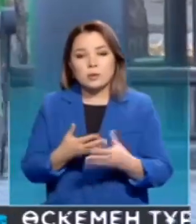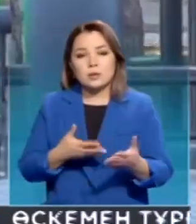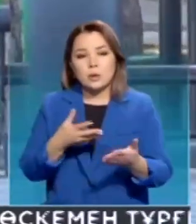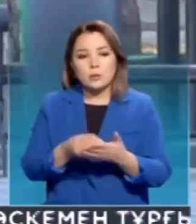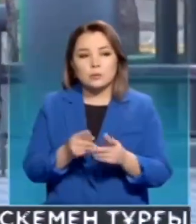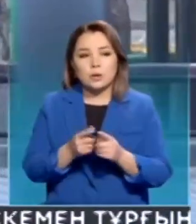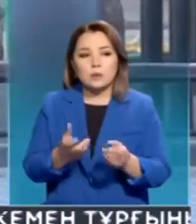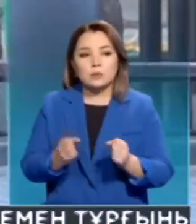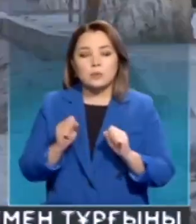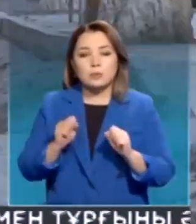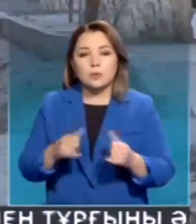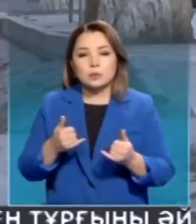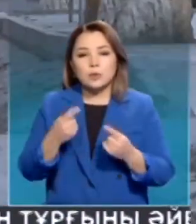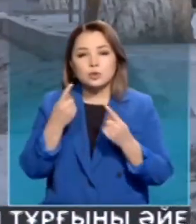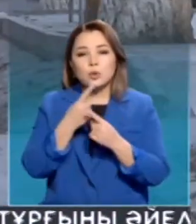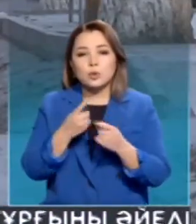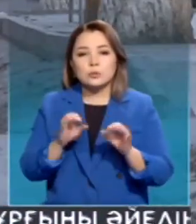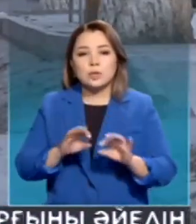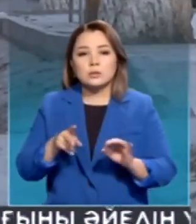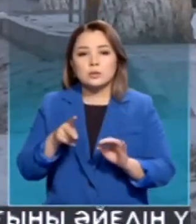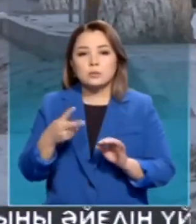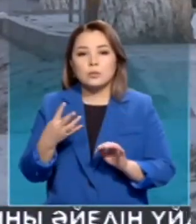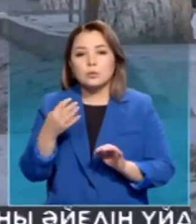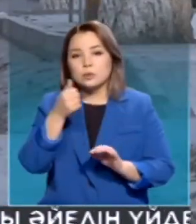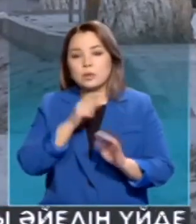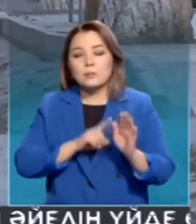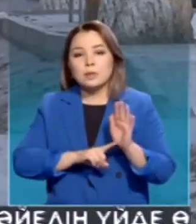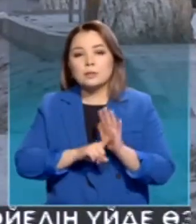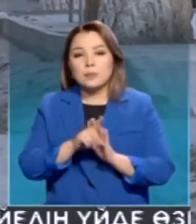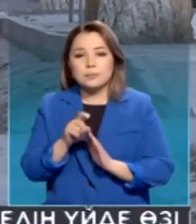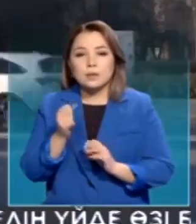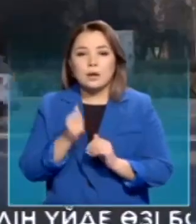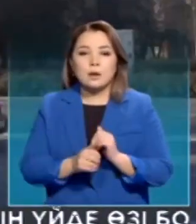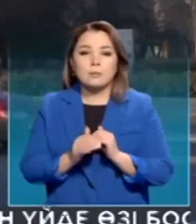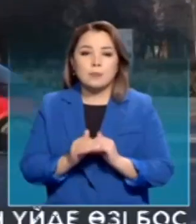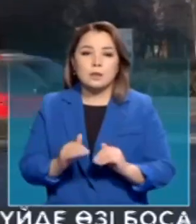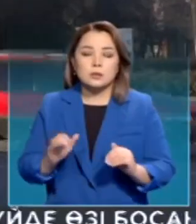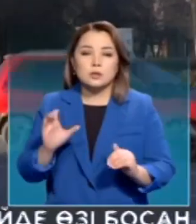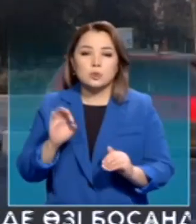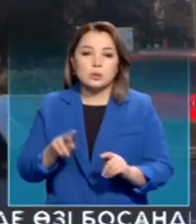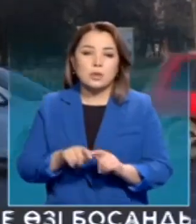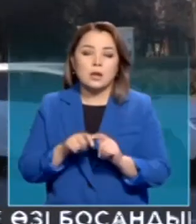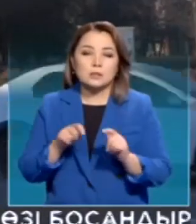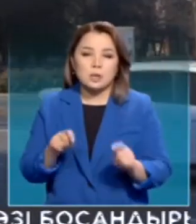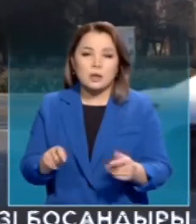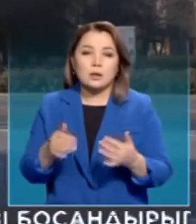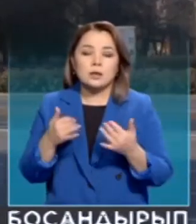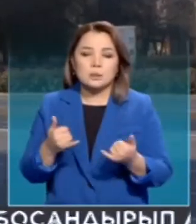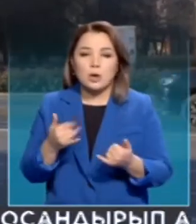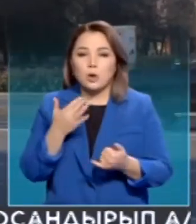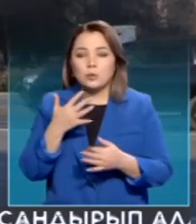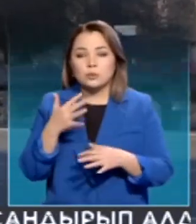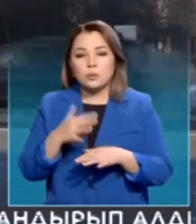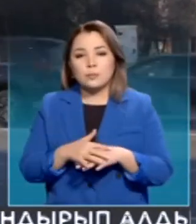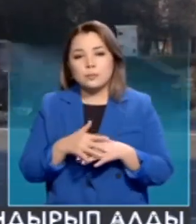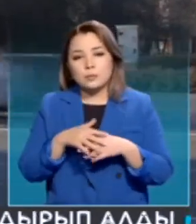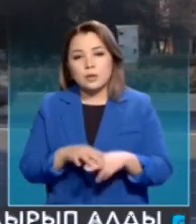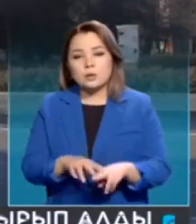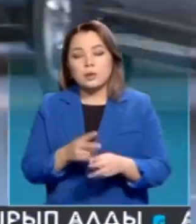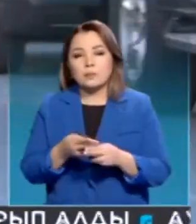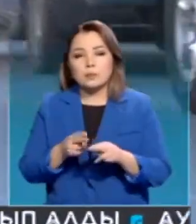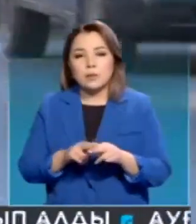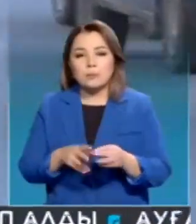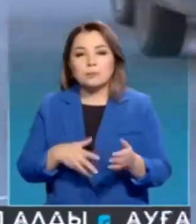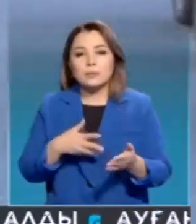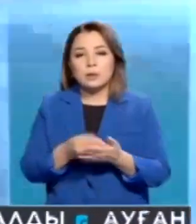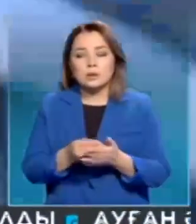ала алады. Биылғы жолдауда айтылғанда 2024 жылдан бастап әр балаға шот ашылып, ұлттық қордан ақша бөлінеді. Бала күтіміне